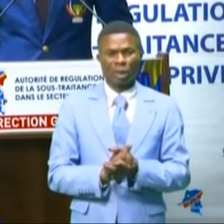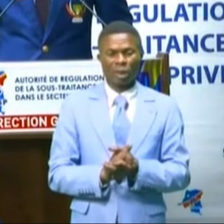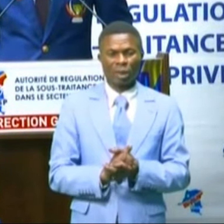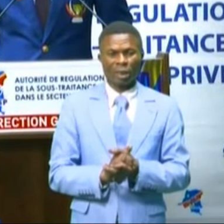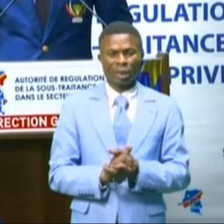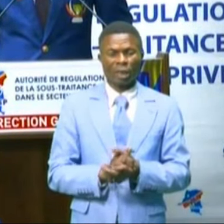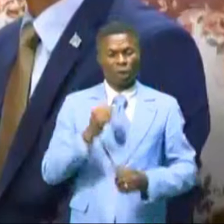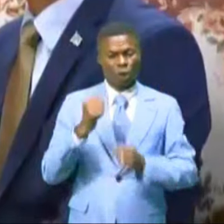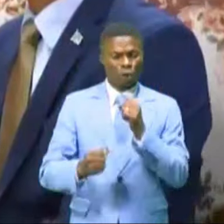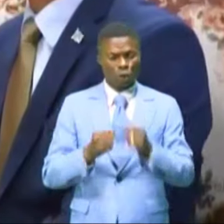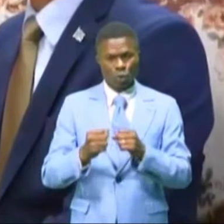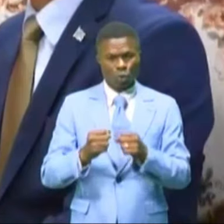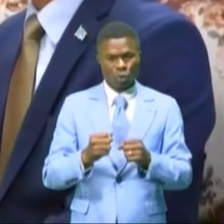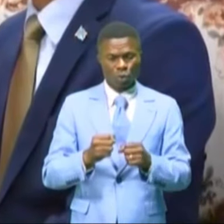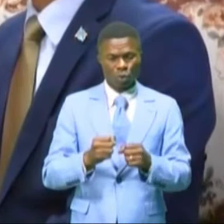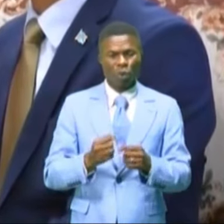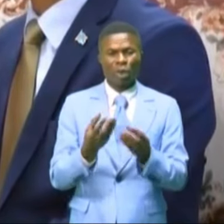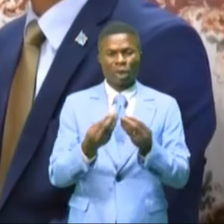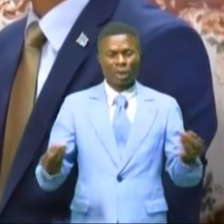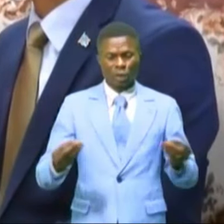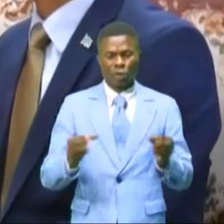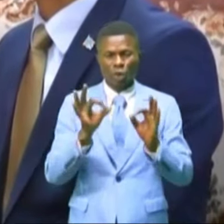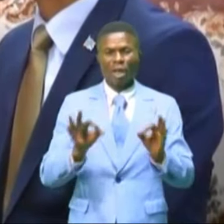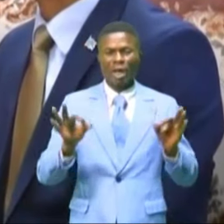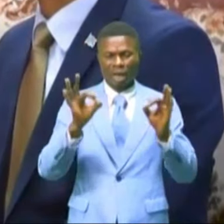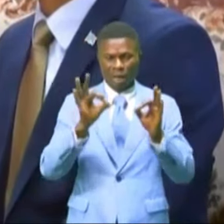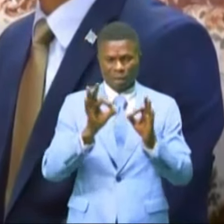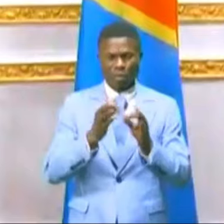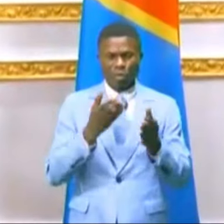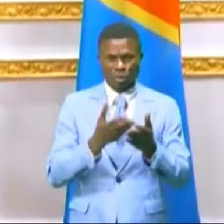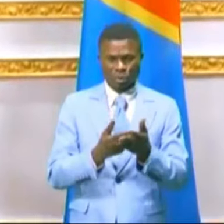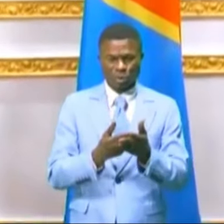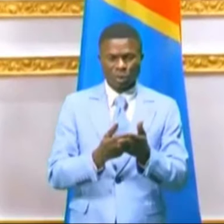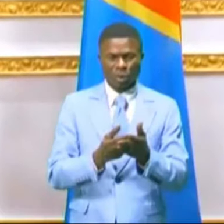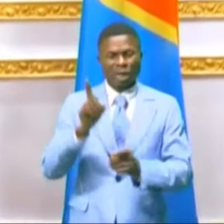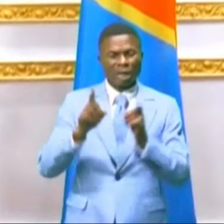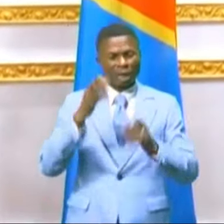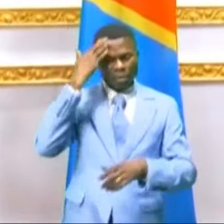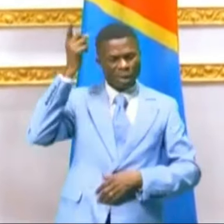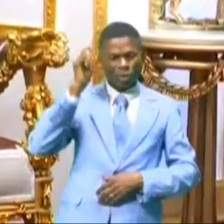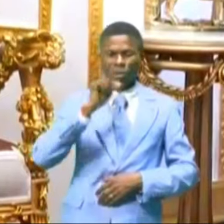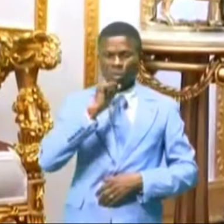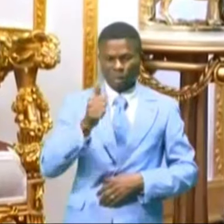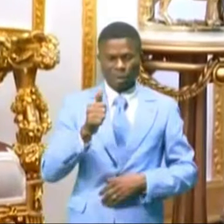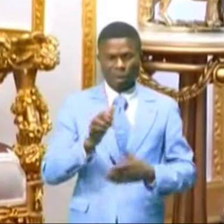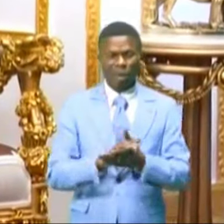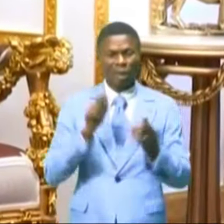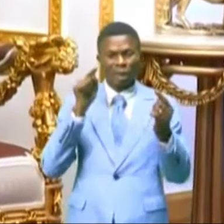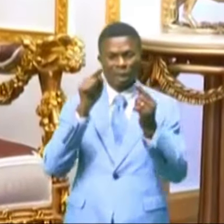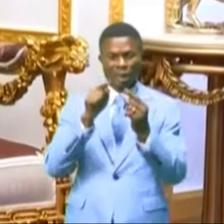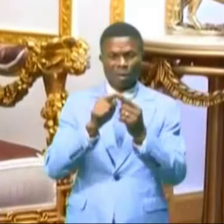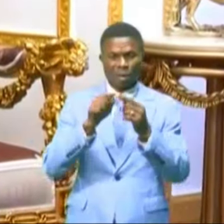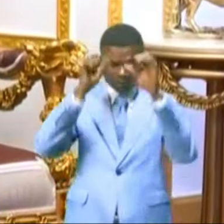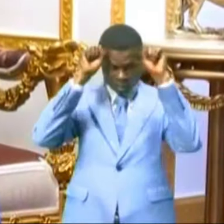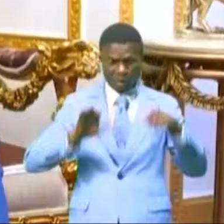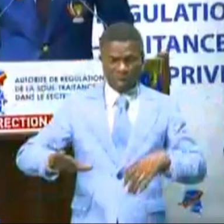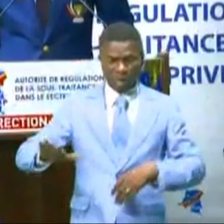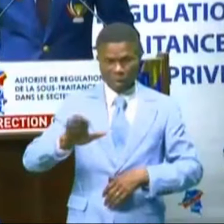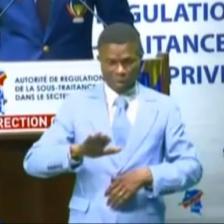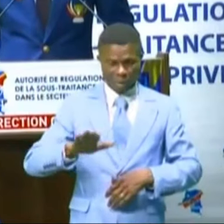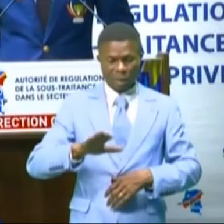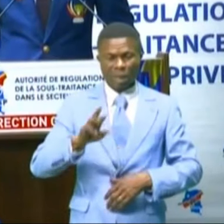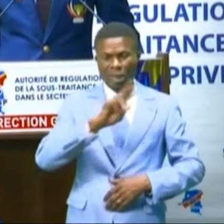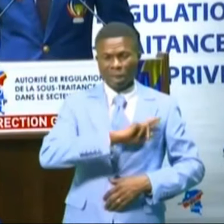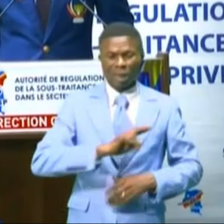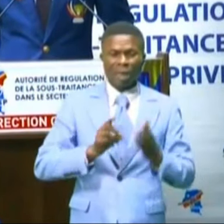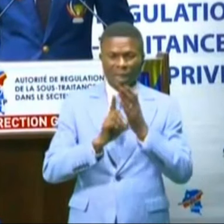éloquence assez incroyable, rarement vue pour moi, le but du président de la République d'RDC, de